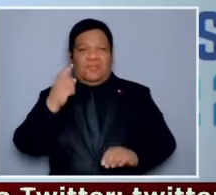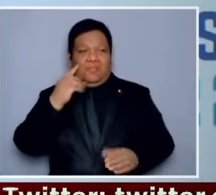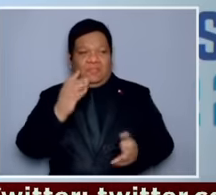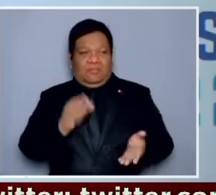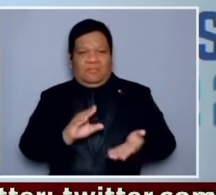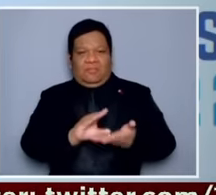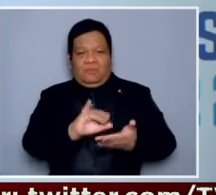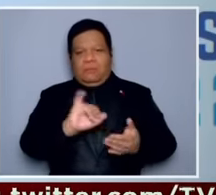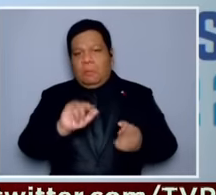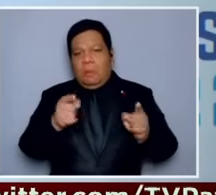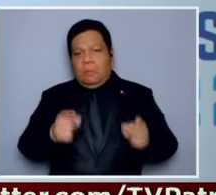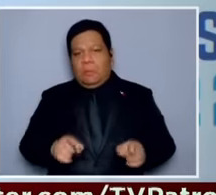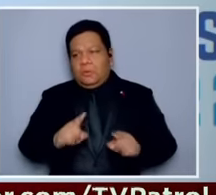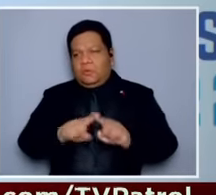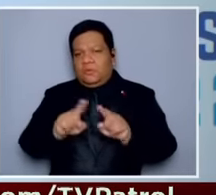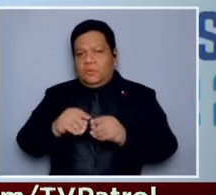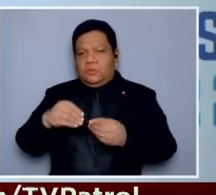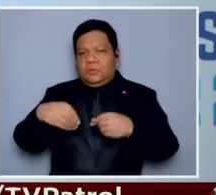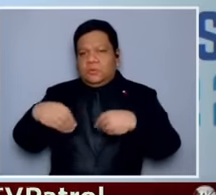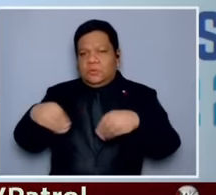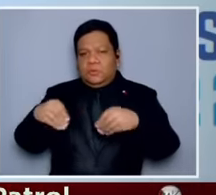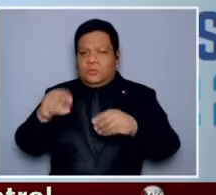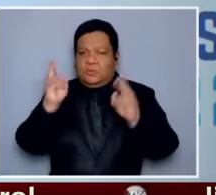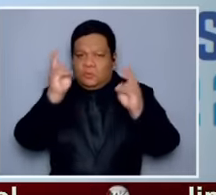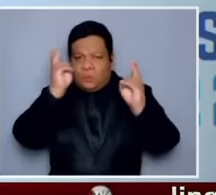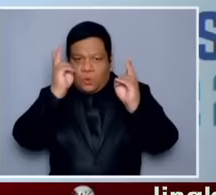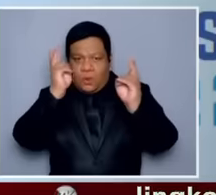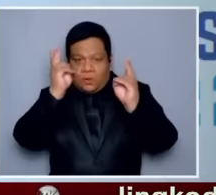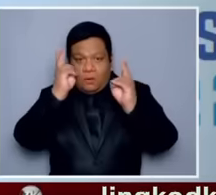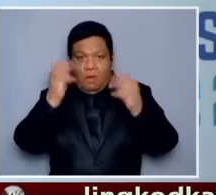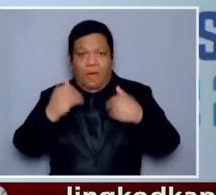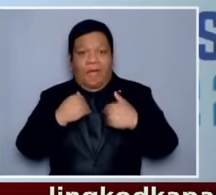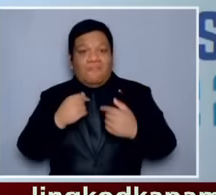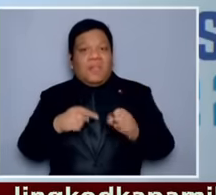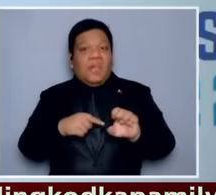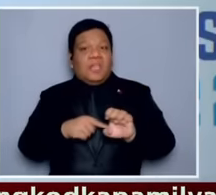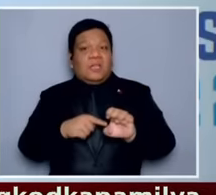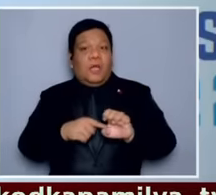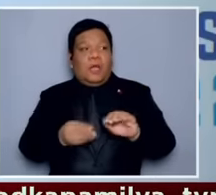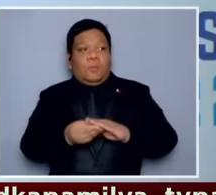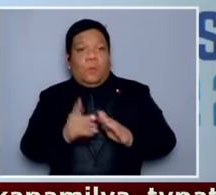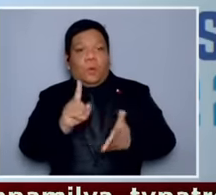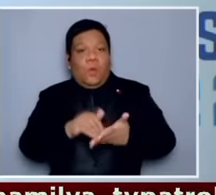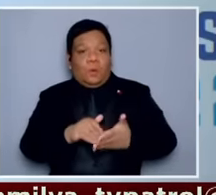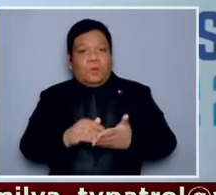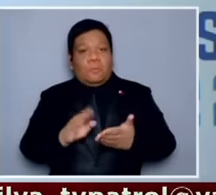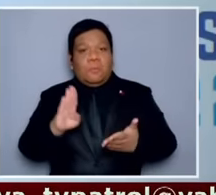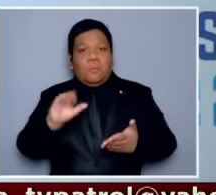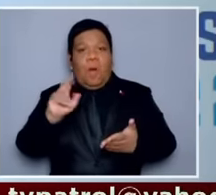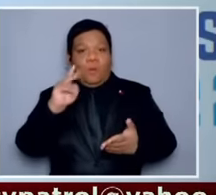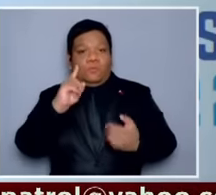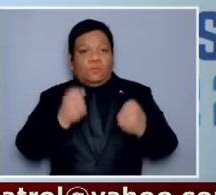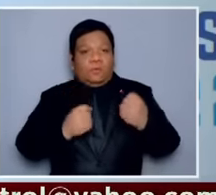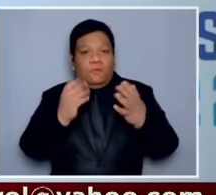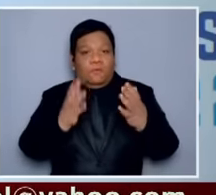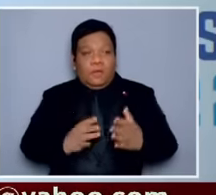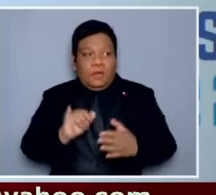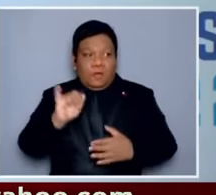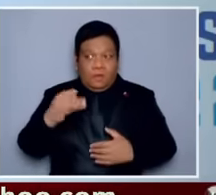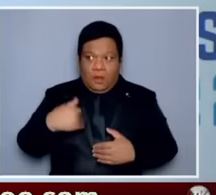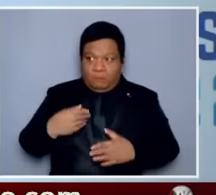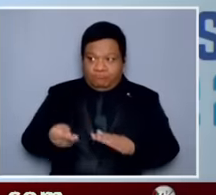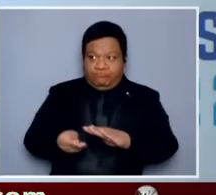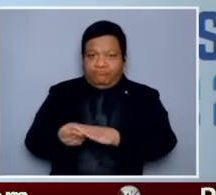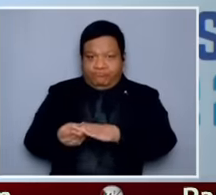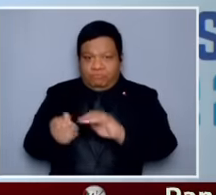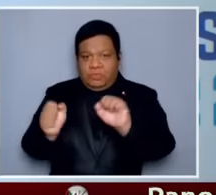mga traders, mga vegetable dealers. May extra silang binibigay, 1,000 minsan pabaon sa driver para lamang panlagay